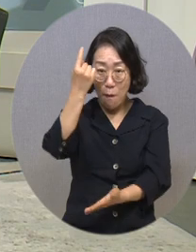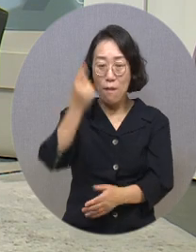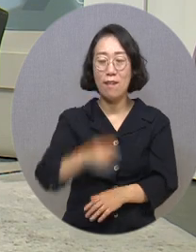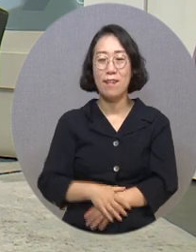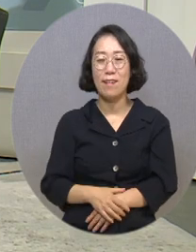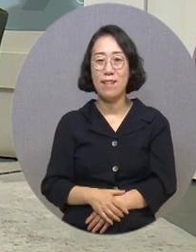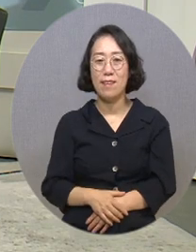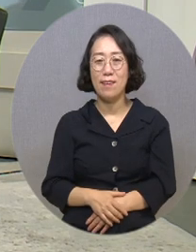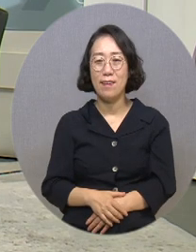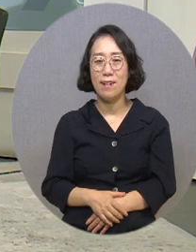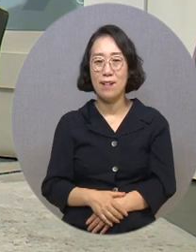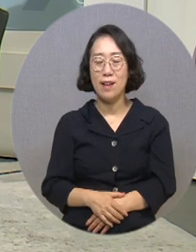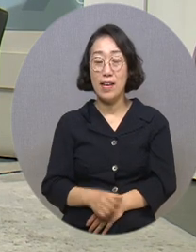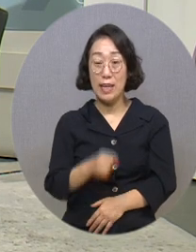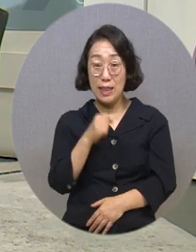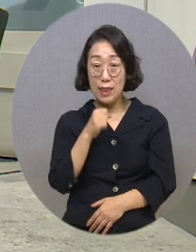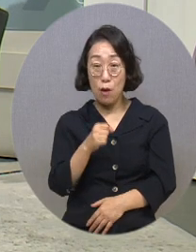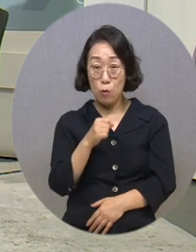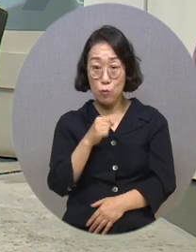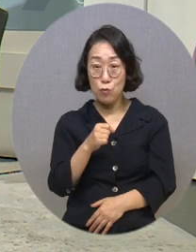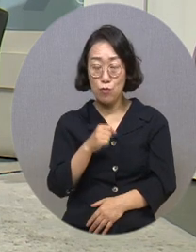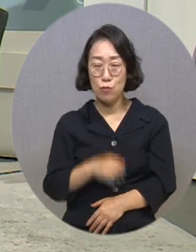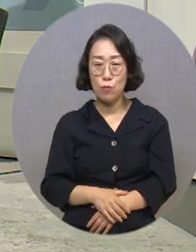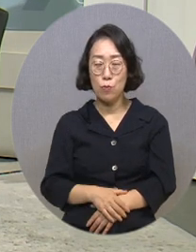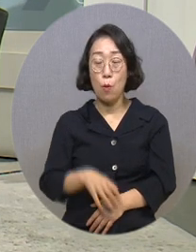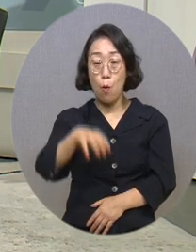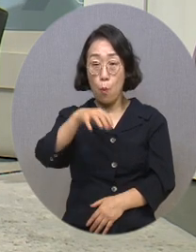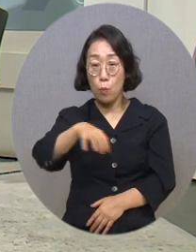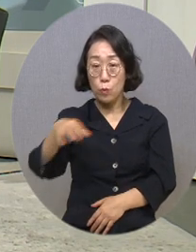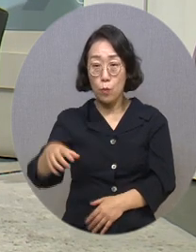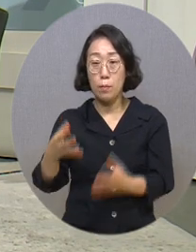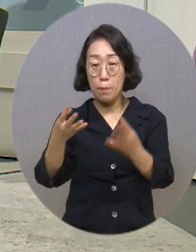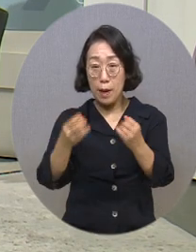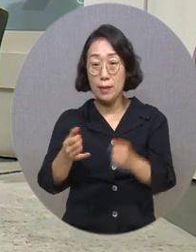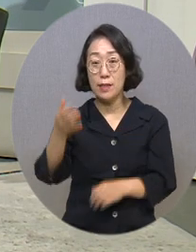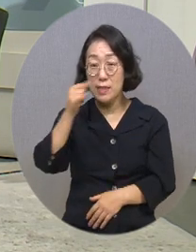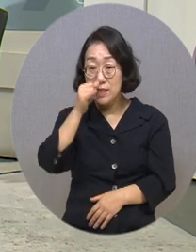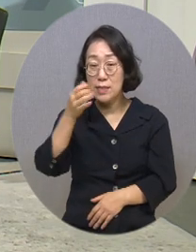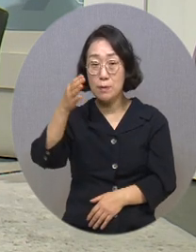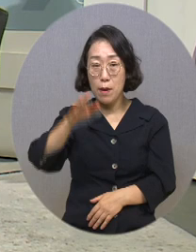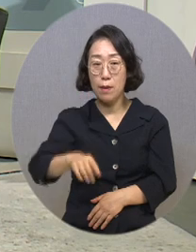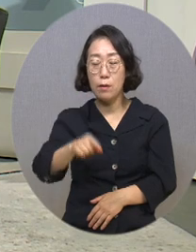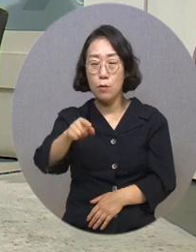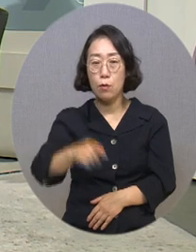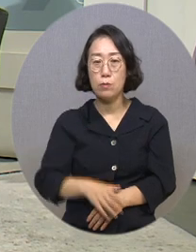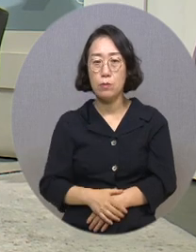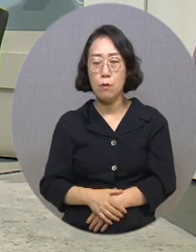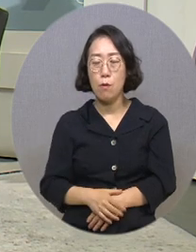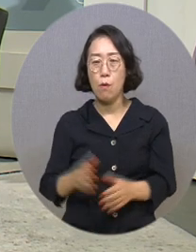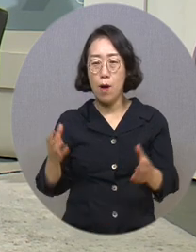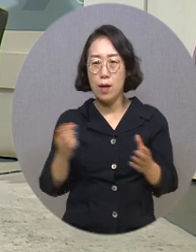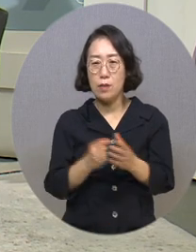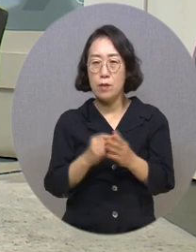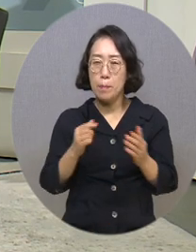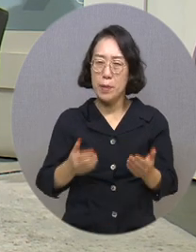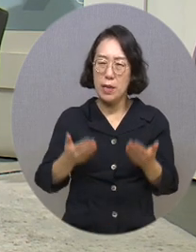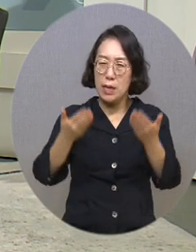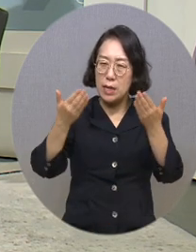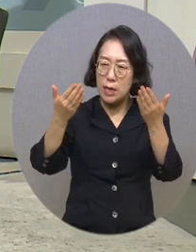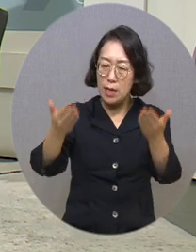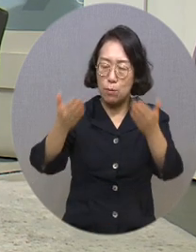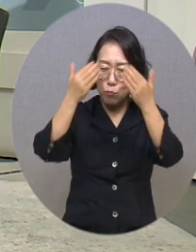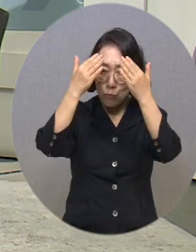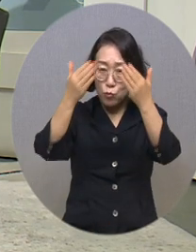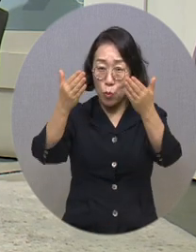예. 아니 그러니까 인터뷰나 이렇게 뭐 이러한 공간은 많은데 그걸 뭐야 완전히 봉사하는 거는